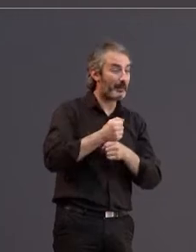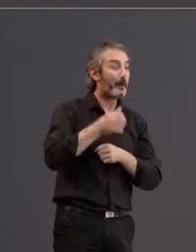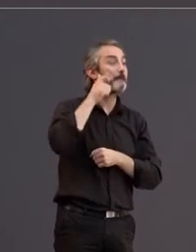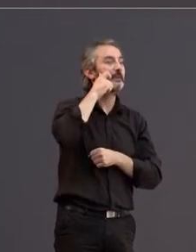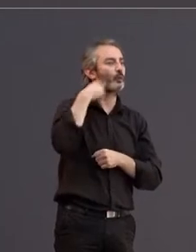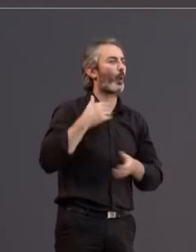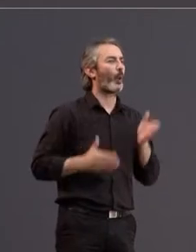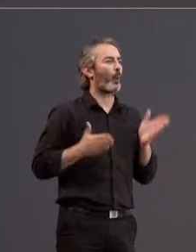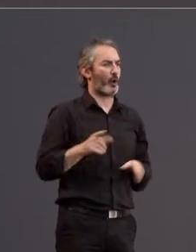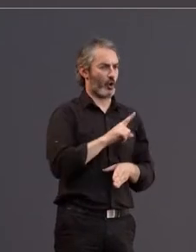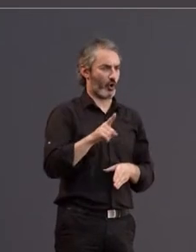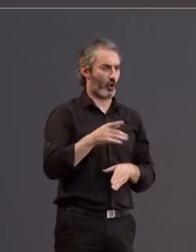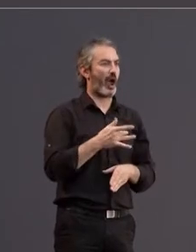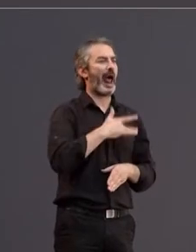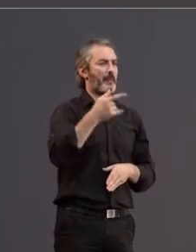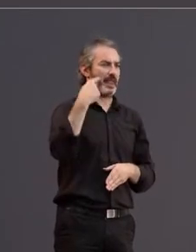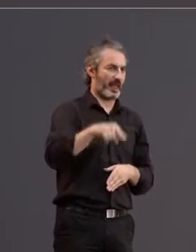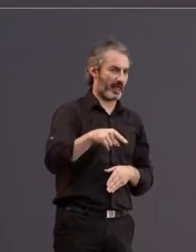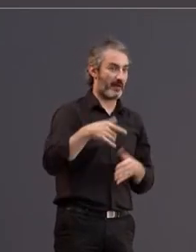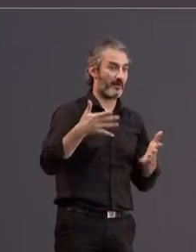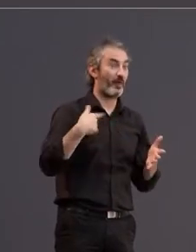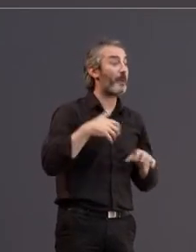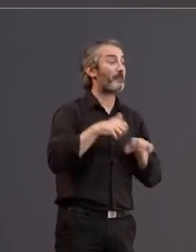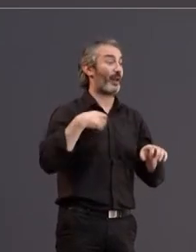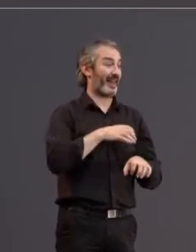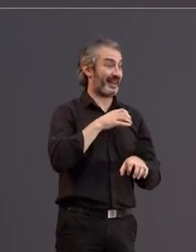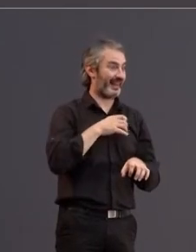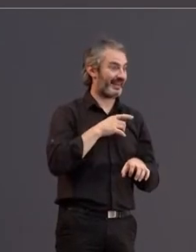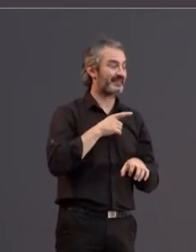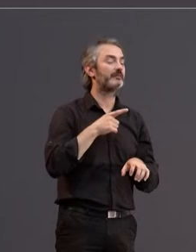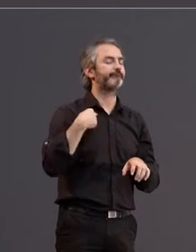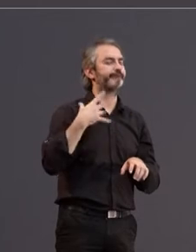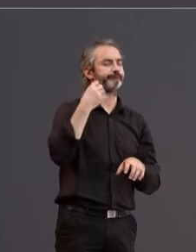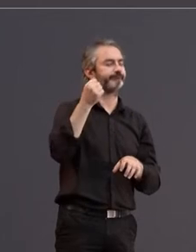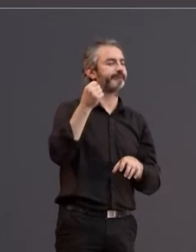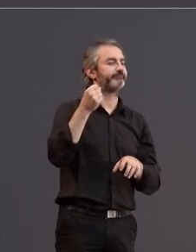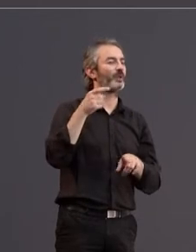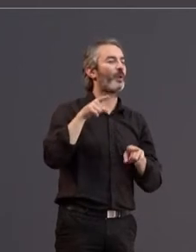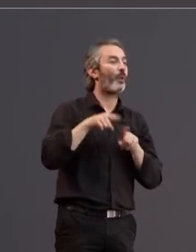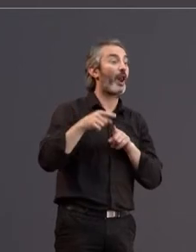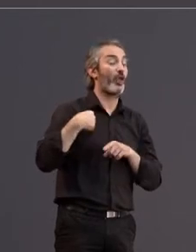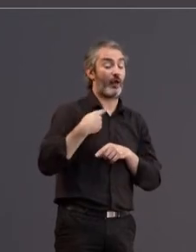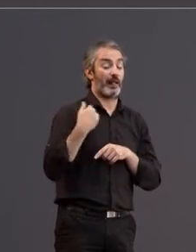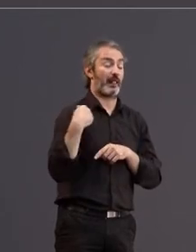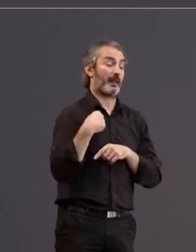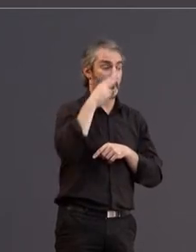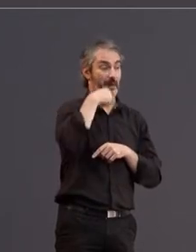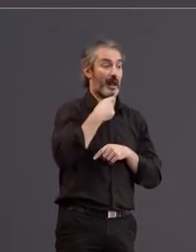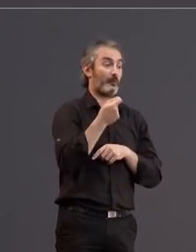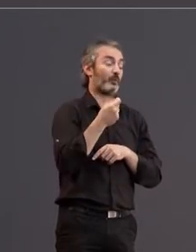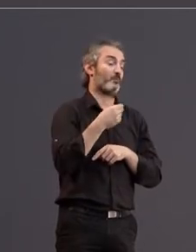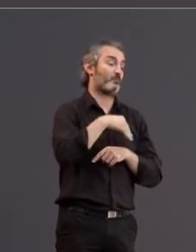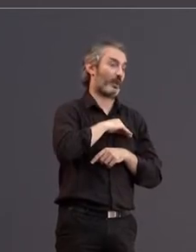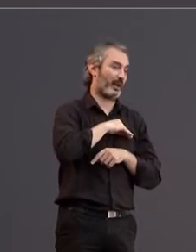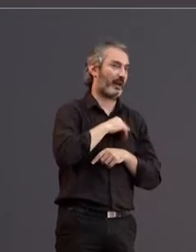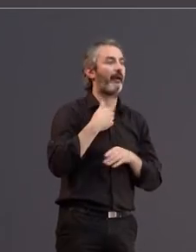no som robots sense ànima. Recordo que la majoria dels meus clients van ser molt comprensius quan el meu pare va estar a punt de morir fa uns anys.